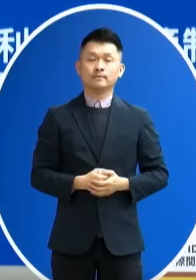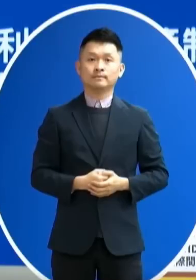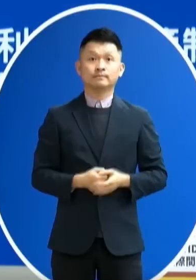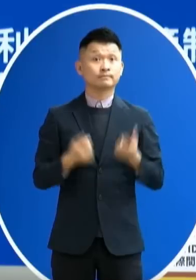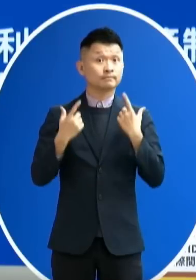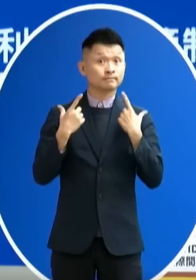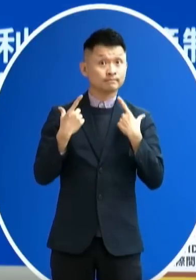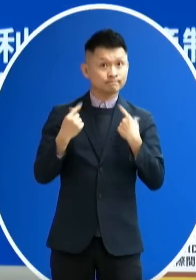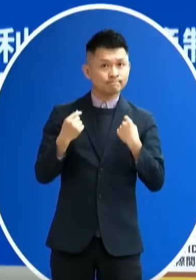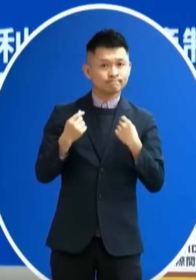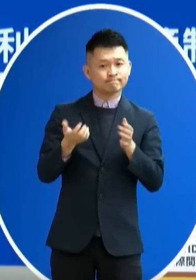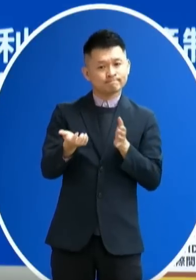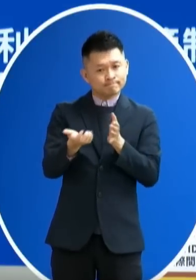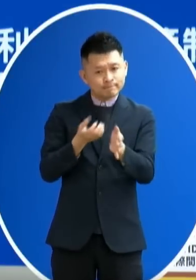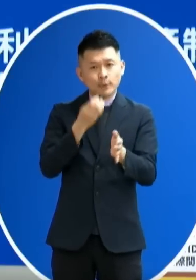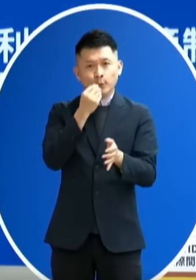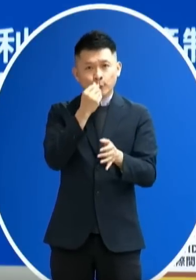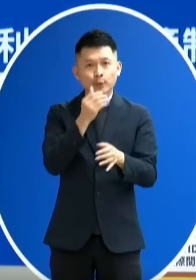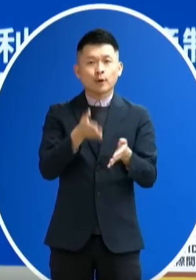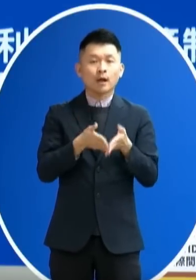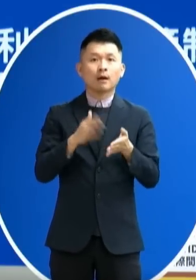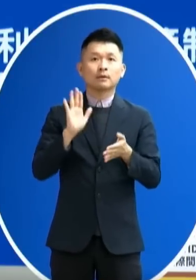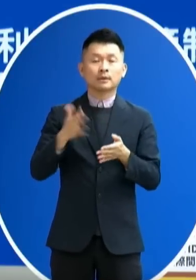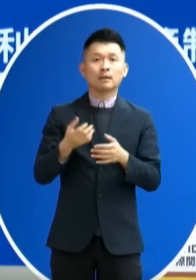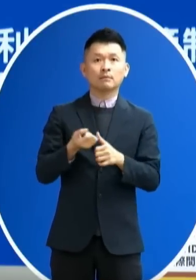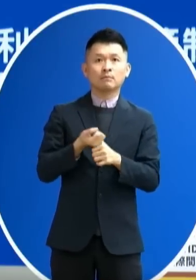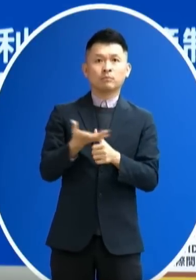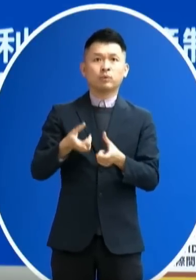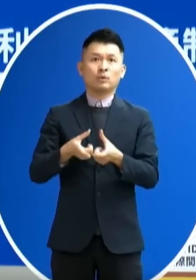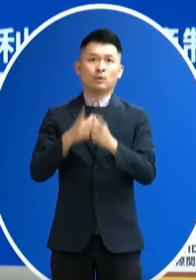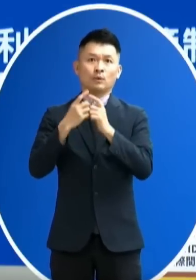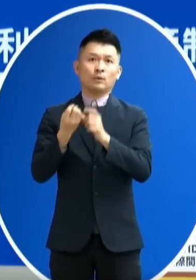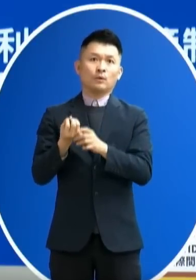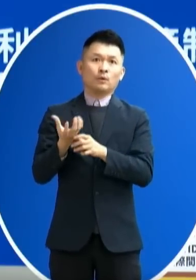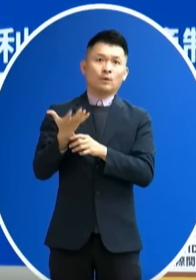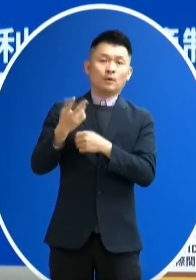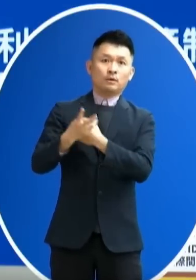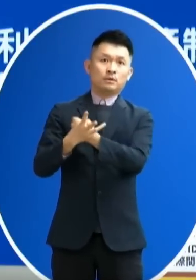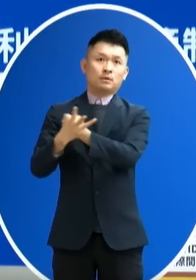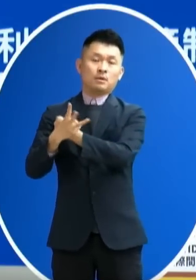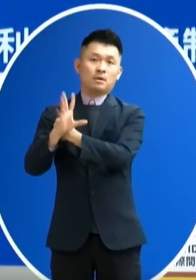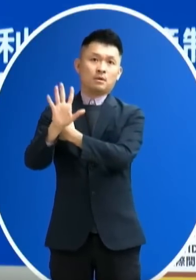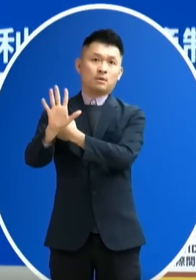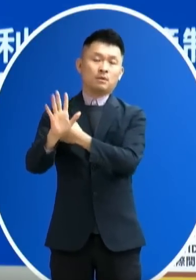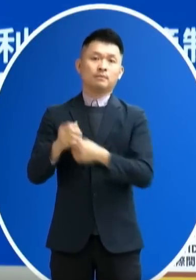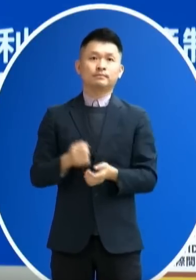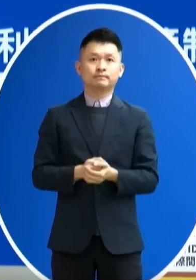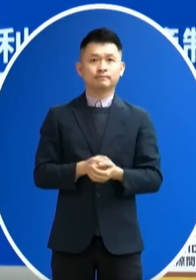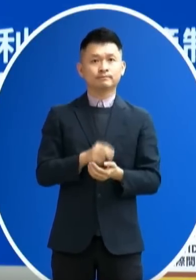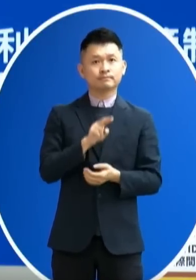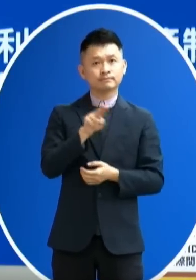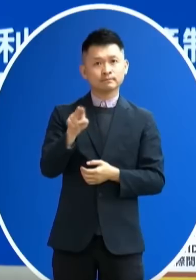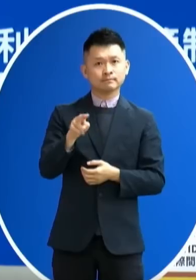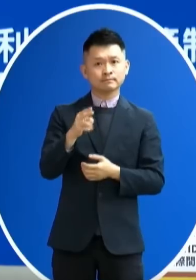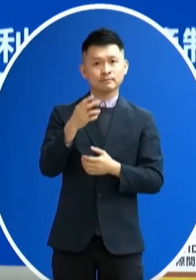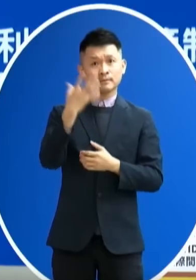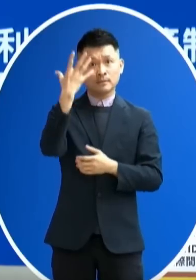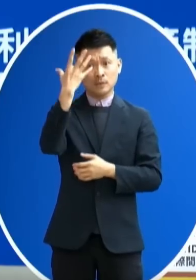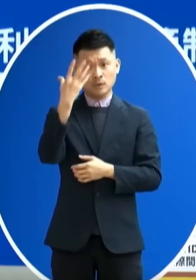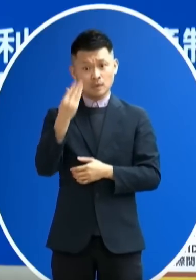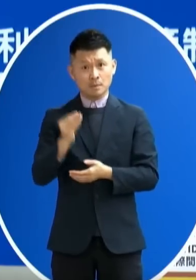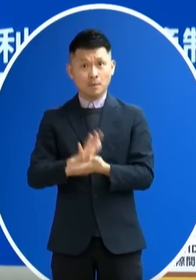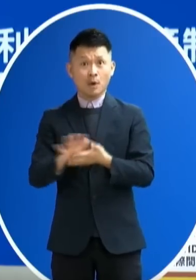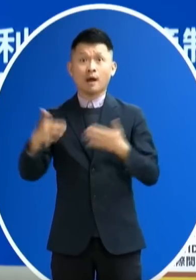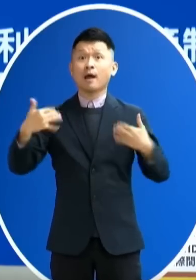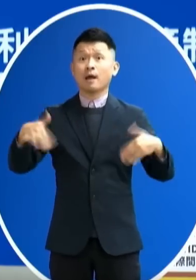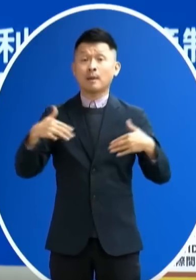吗？ 其实会比较早一点实施，但是因为我们第三波疫情起来嘛，那第三波疫情现在看起来虽然不能说结束了，到它第